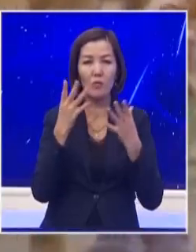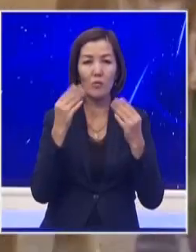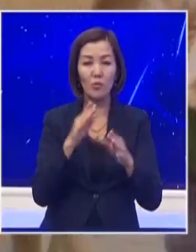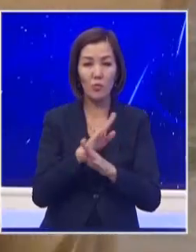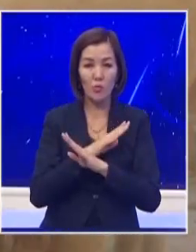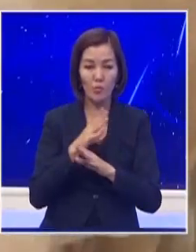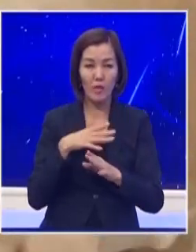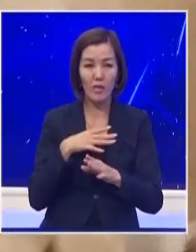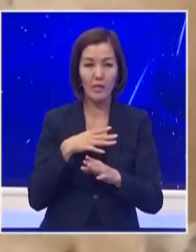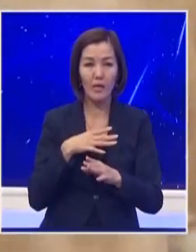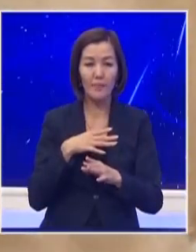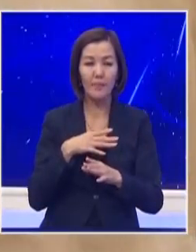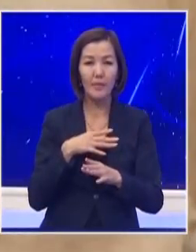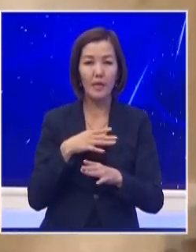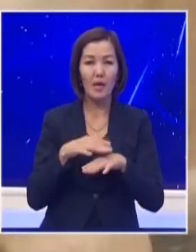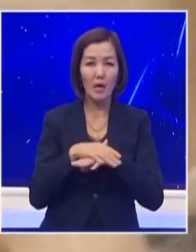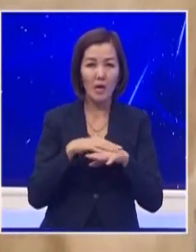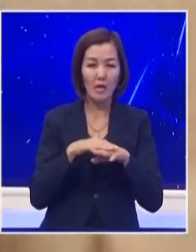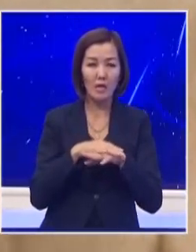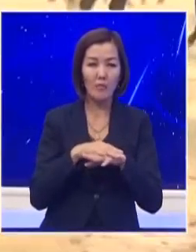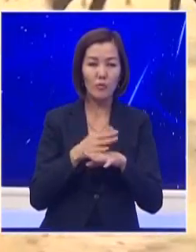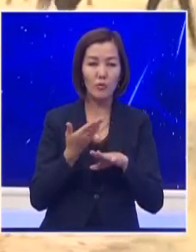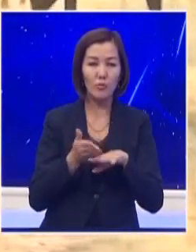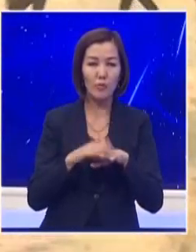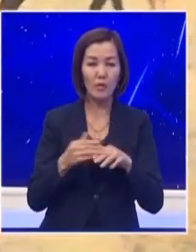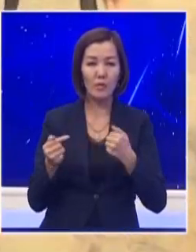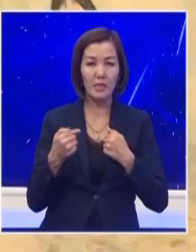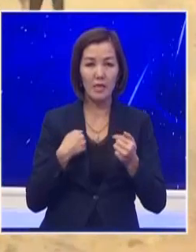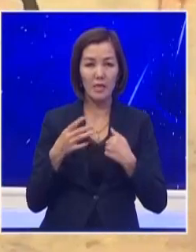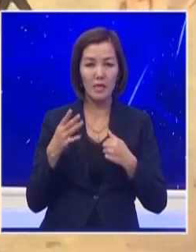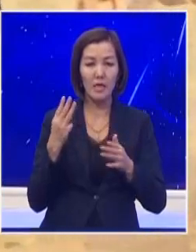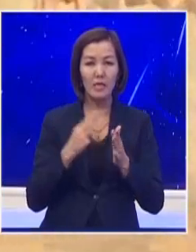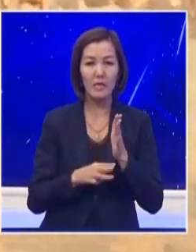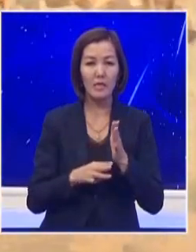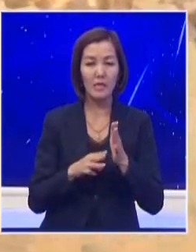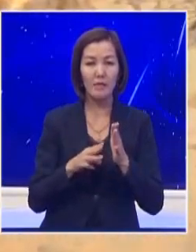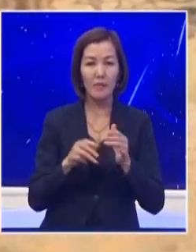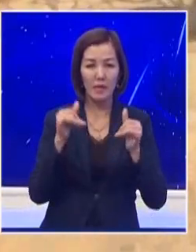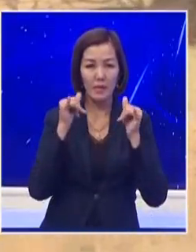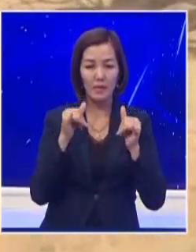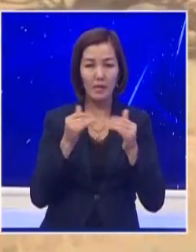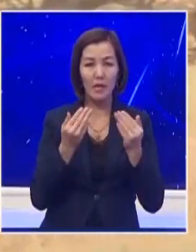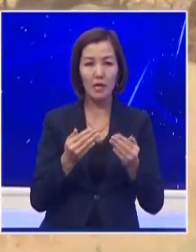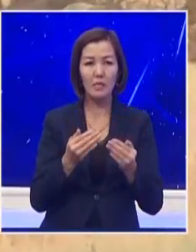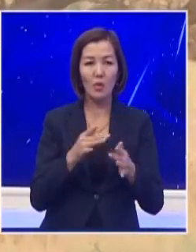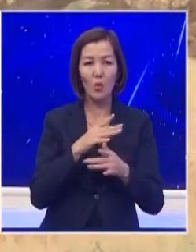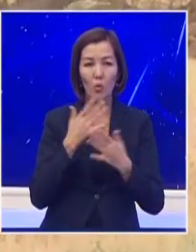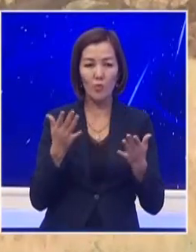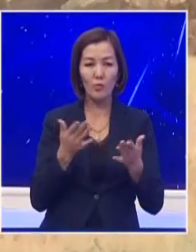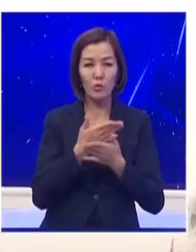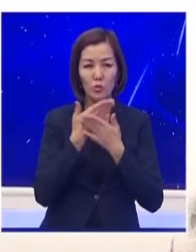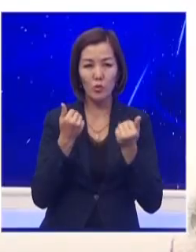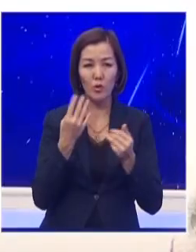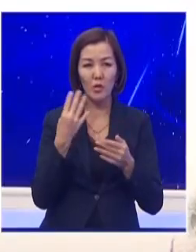қалады. Күндері малға қараған жұрт үшін бұл жұт болды. Бұрындары өріске 80 бас мал айдап қосса, қазір оның жартысынан көбі жоқ деп зар